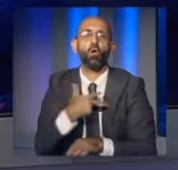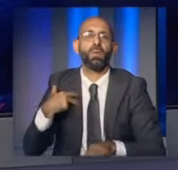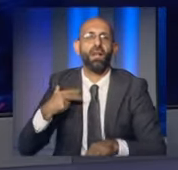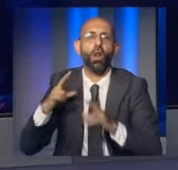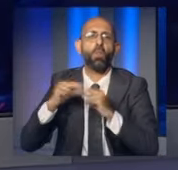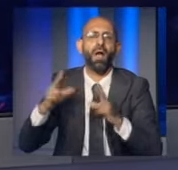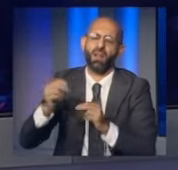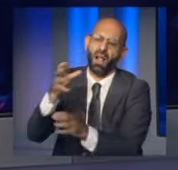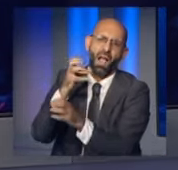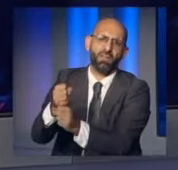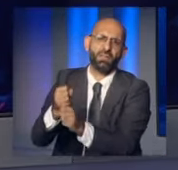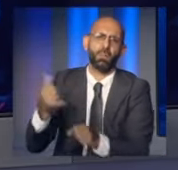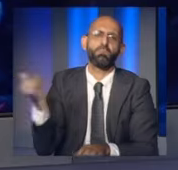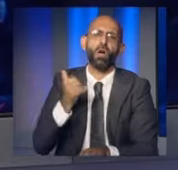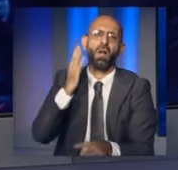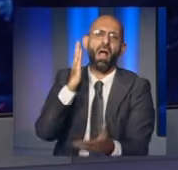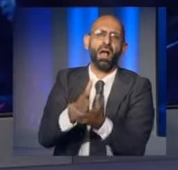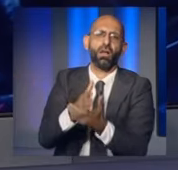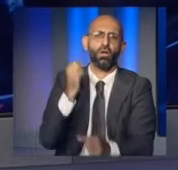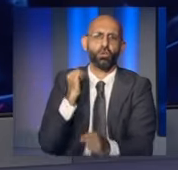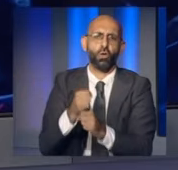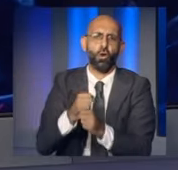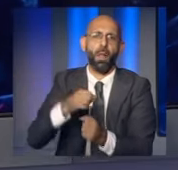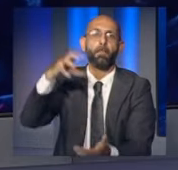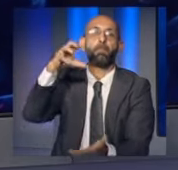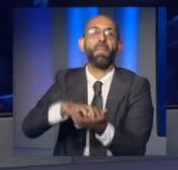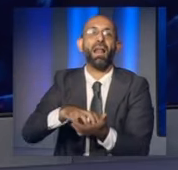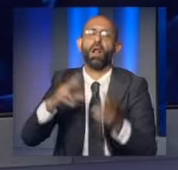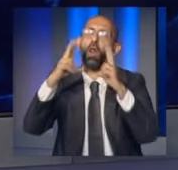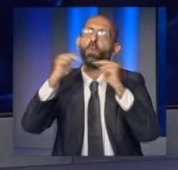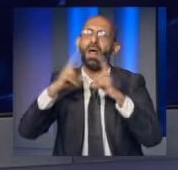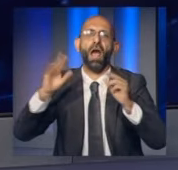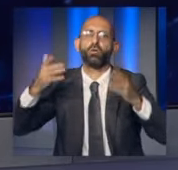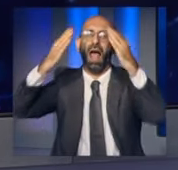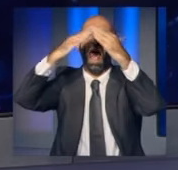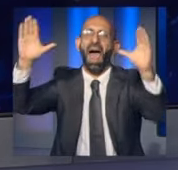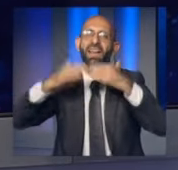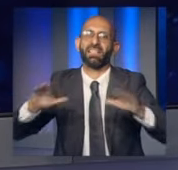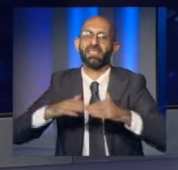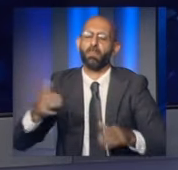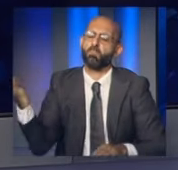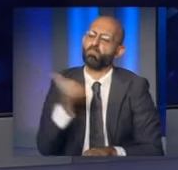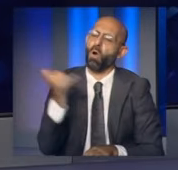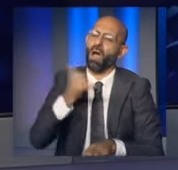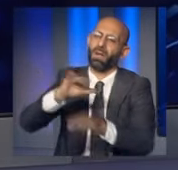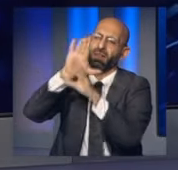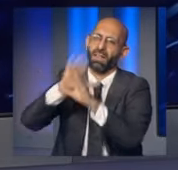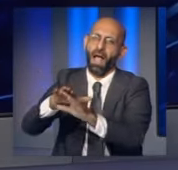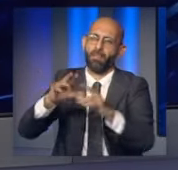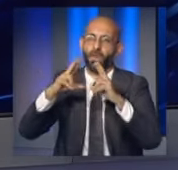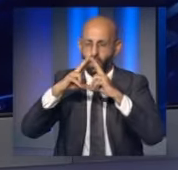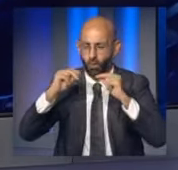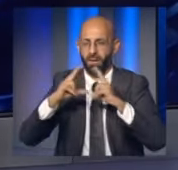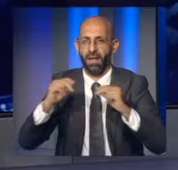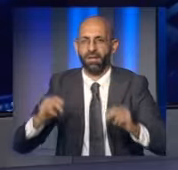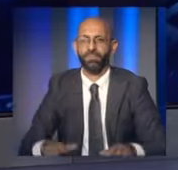وعد بالاستمرار في الوقوف إلى جانب الوكالة ومؤسسات الدولة اللبنانية للحفاظ عليها، وهذا واجب كل من ينتمي إلى